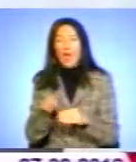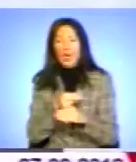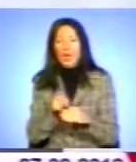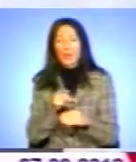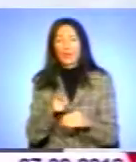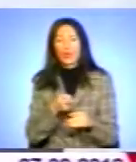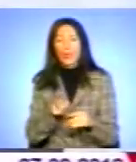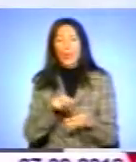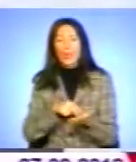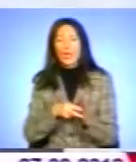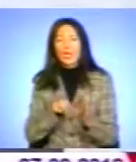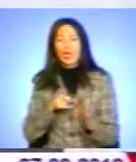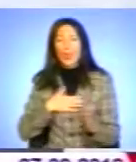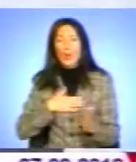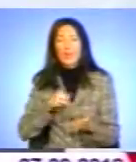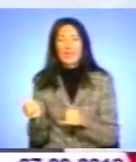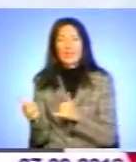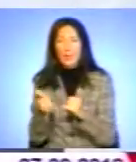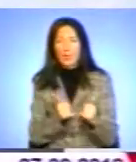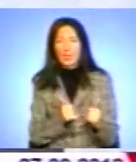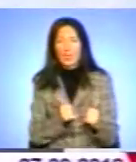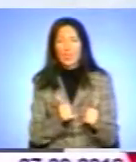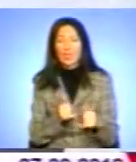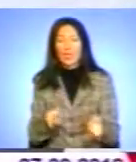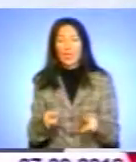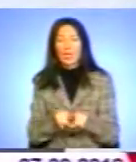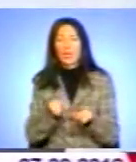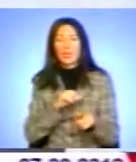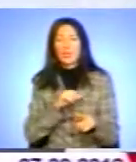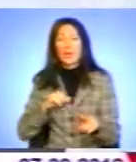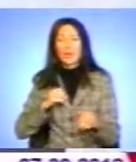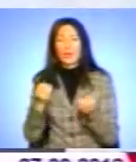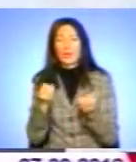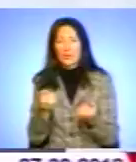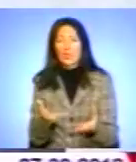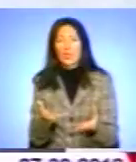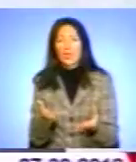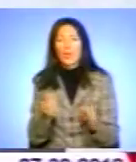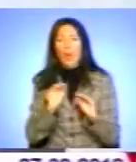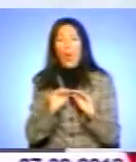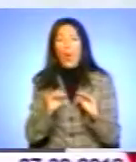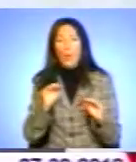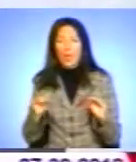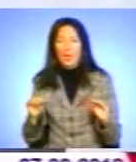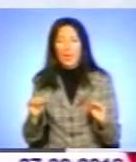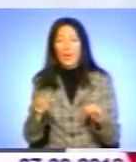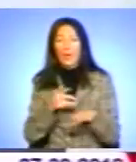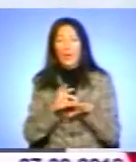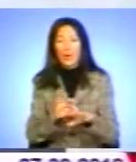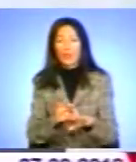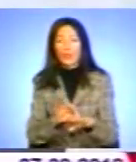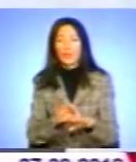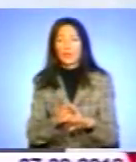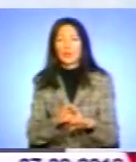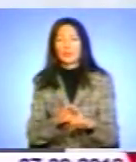в тому плані, що ми забезпечені таким самим звичайним обладнанням, проводиться